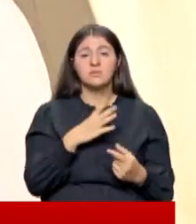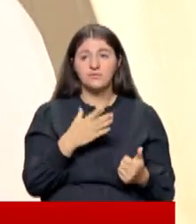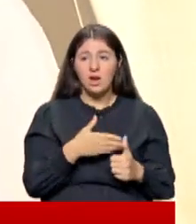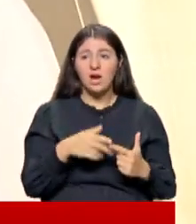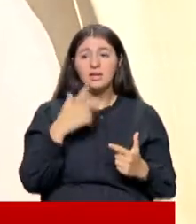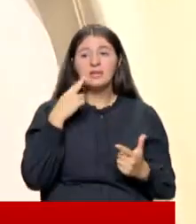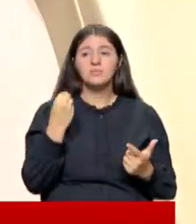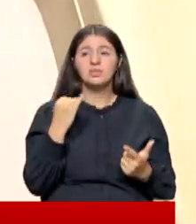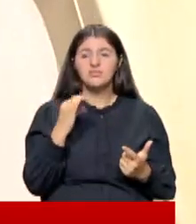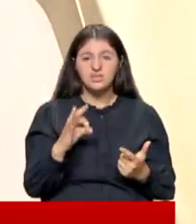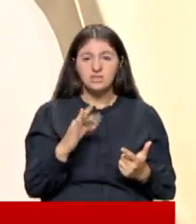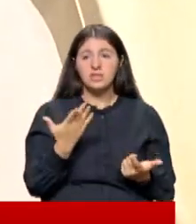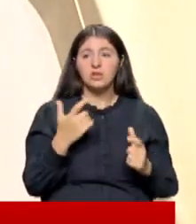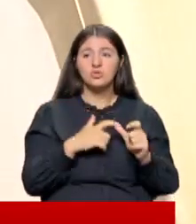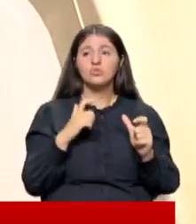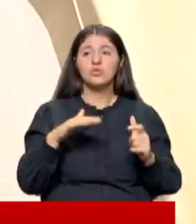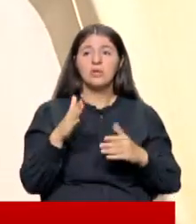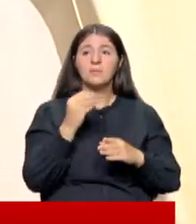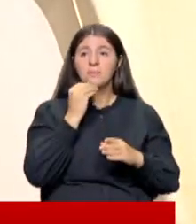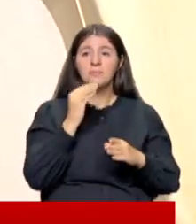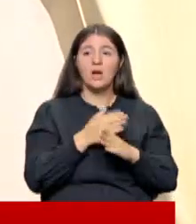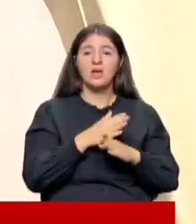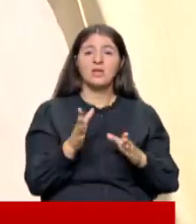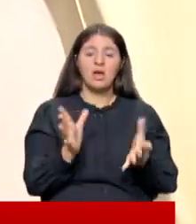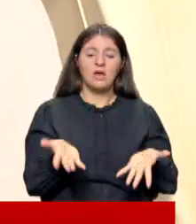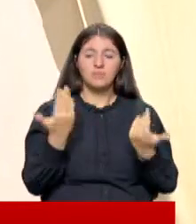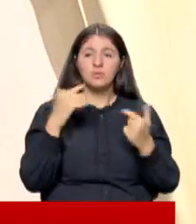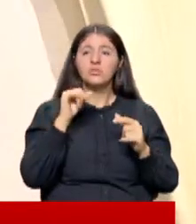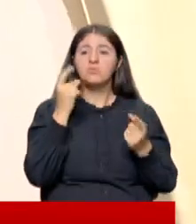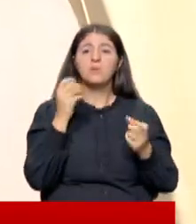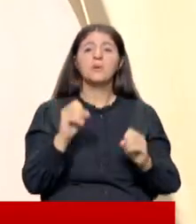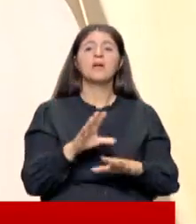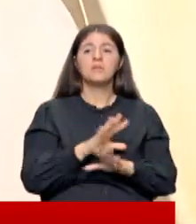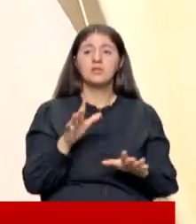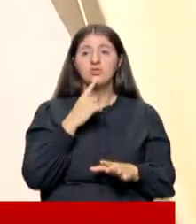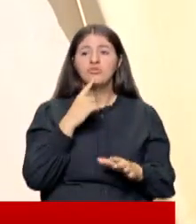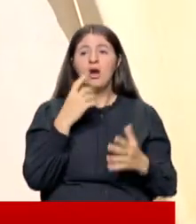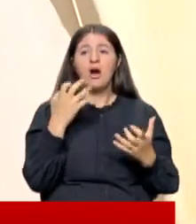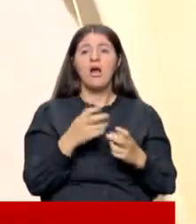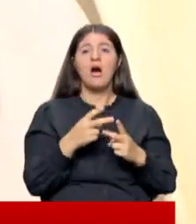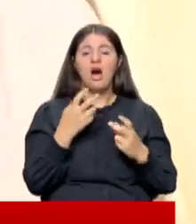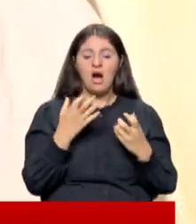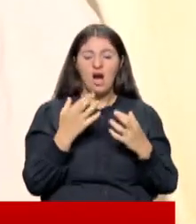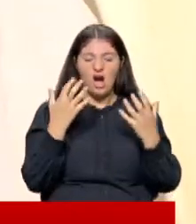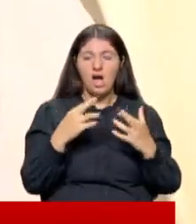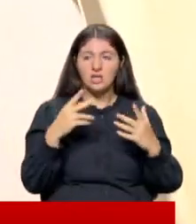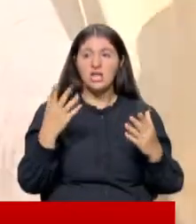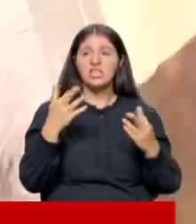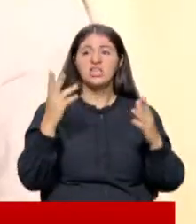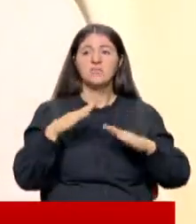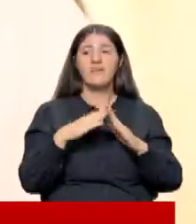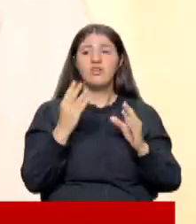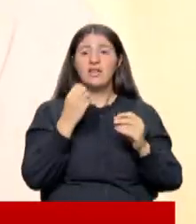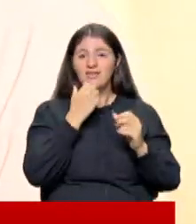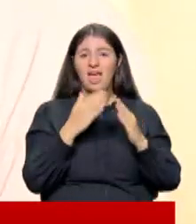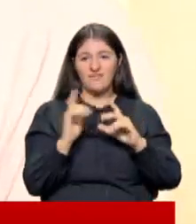hijyen sıfır zaten sosyal Market dağıldı hiçbir şey bırakmadı burada Sözde ağır hasarlılar yıkılmış evli olanları